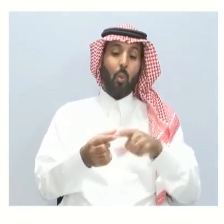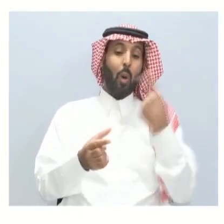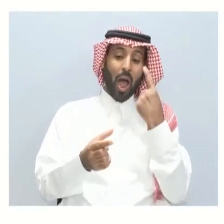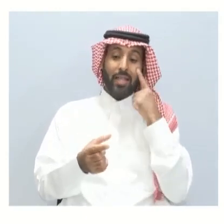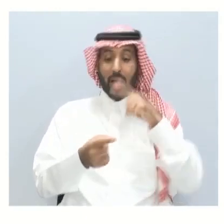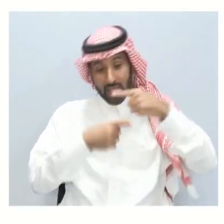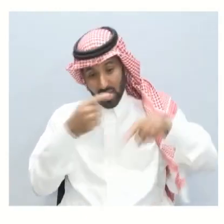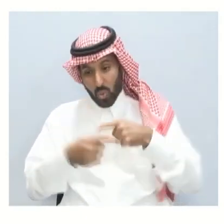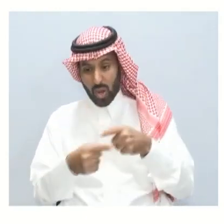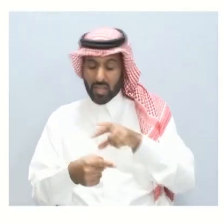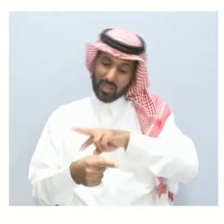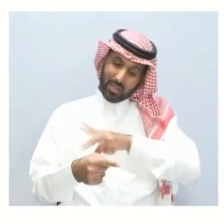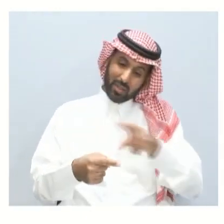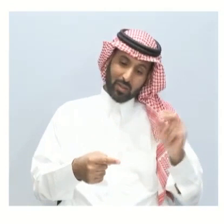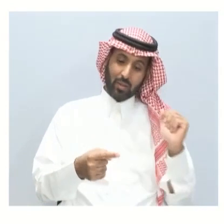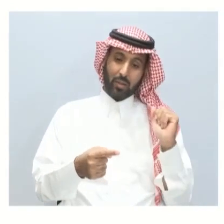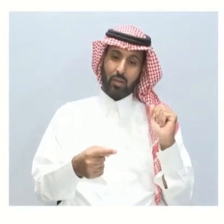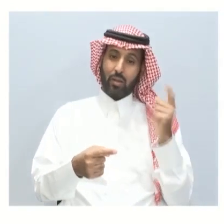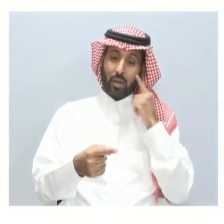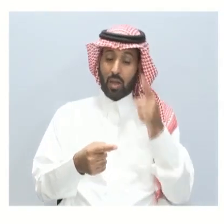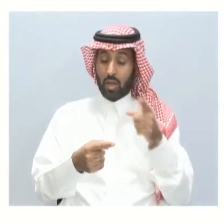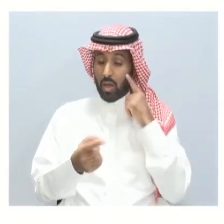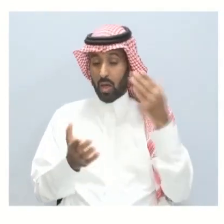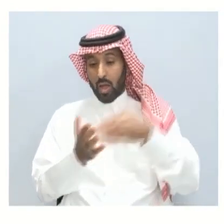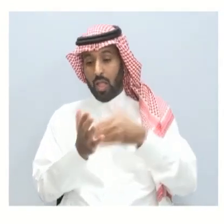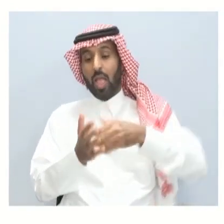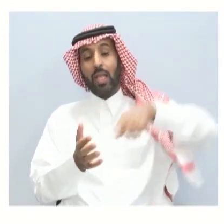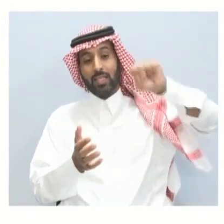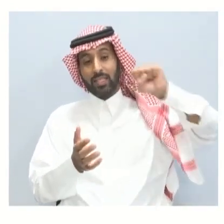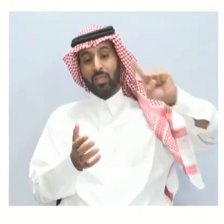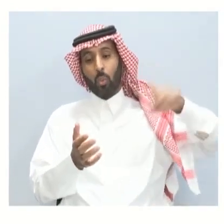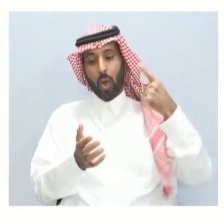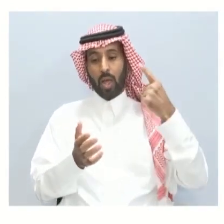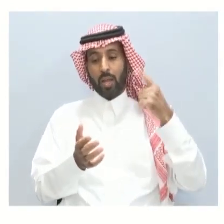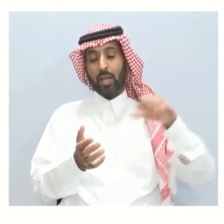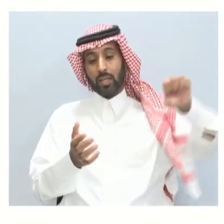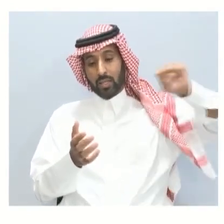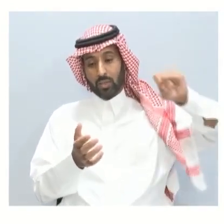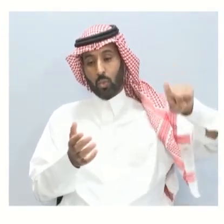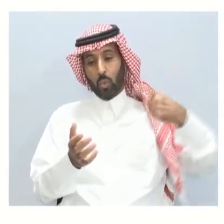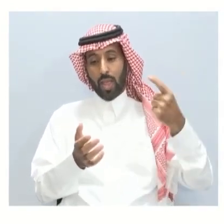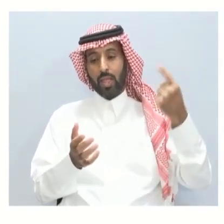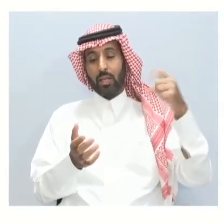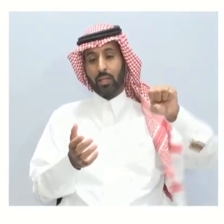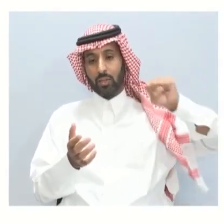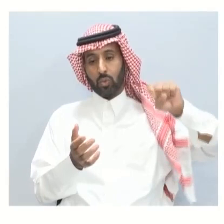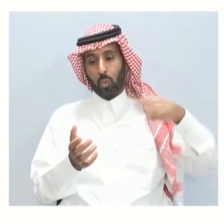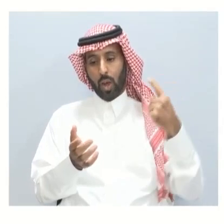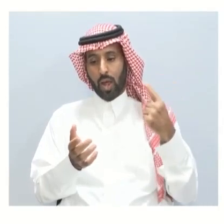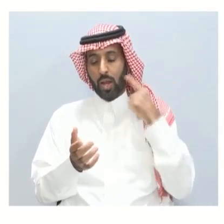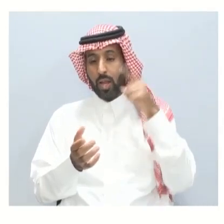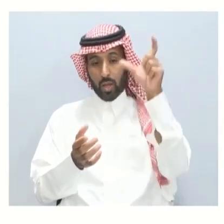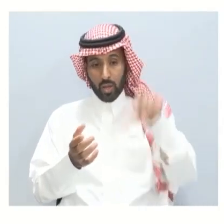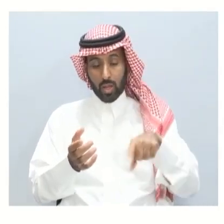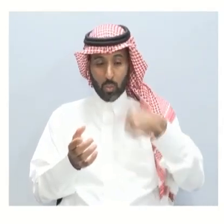دورات مختلفه لاحظ انها انتهت باسوان اس وان اس وان اس وان اذا جميعها تقع